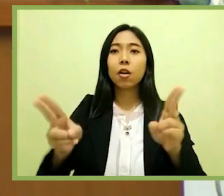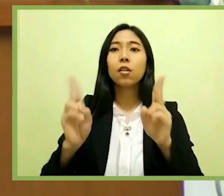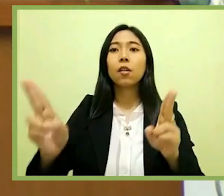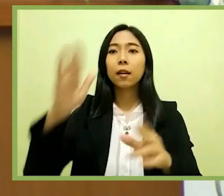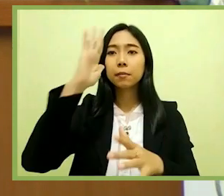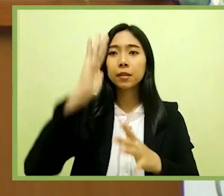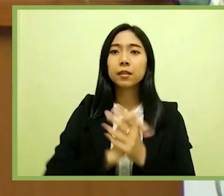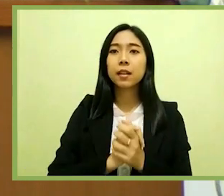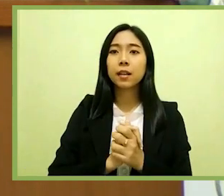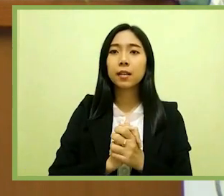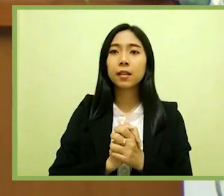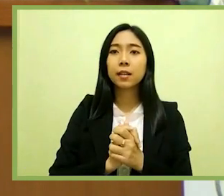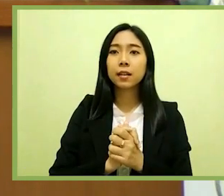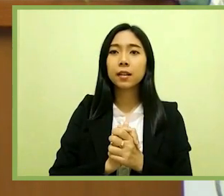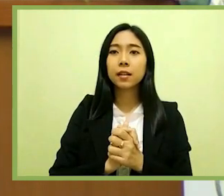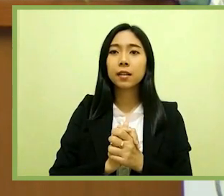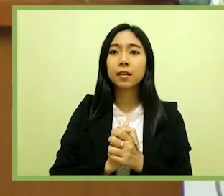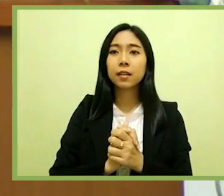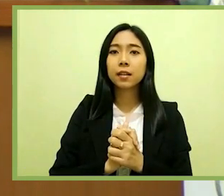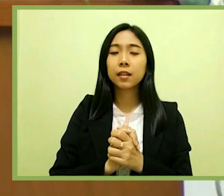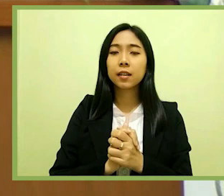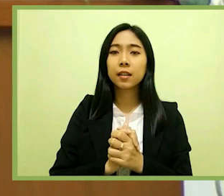percaya, atas para rasul,